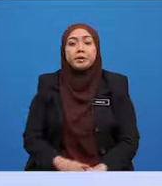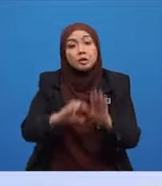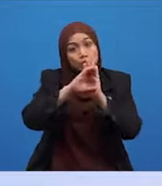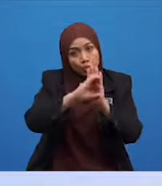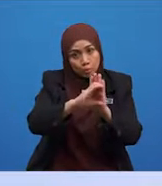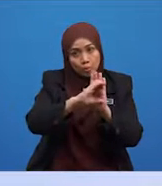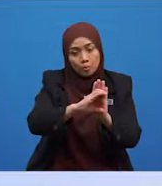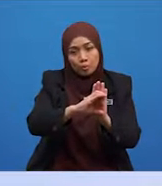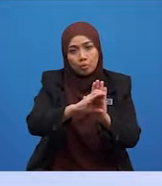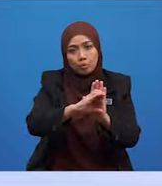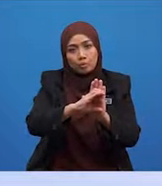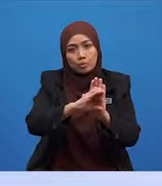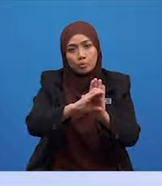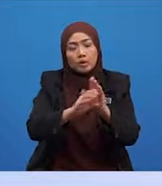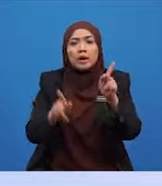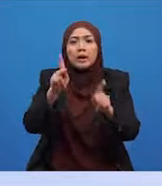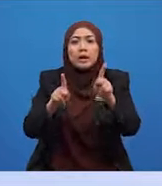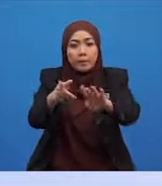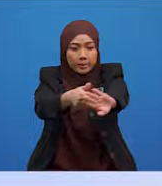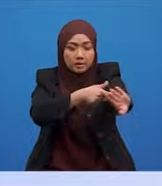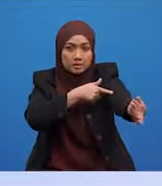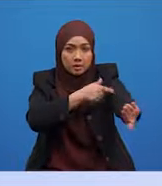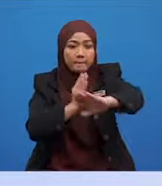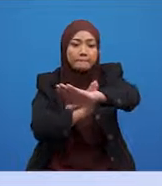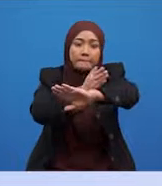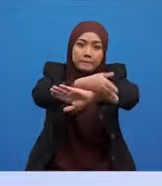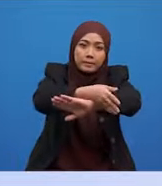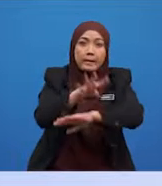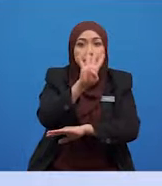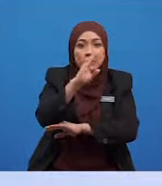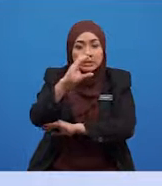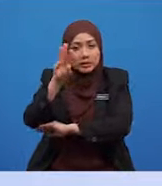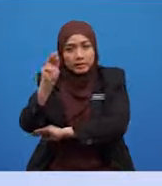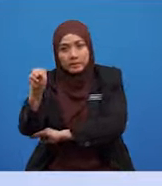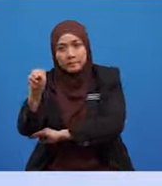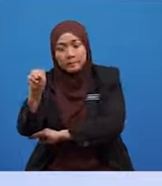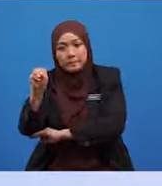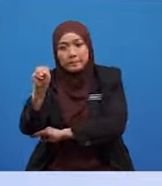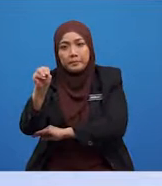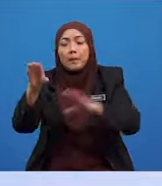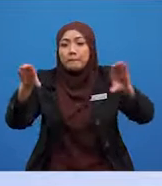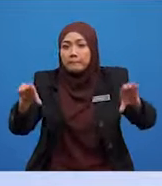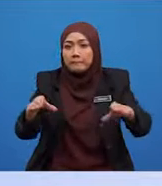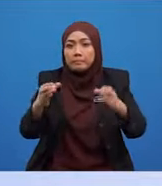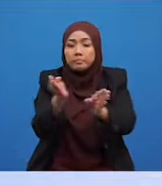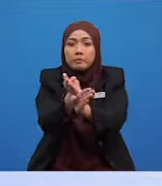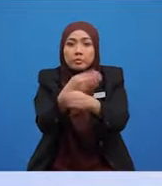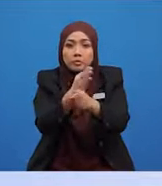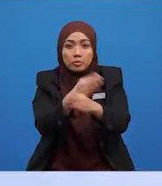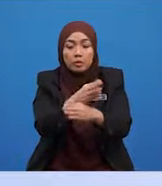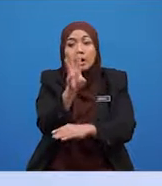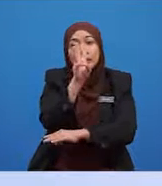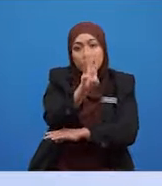Contohnya, jika panjang perentas 4 cm membentuk lengkok